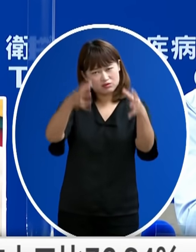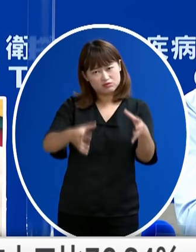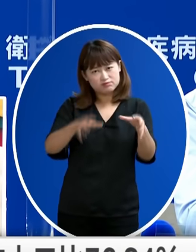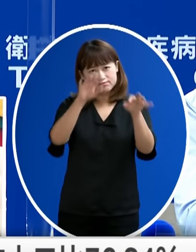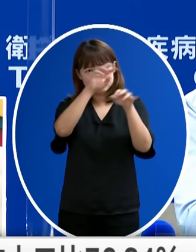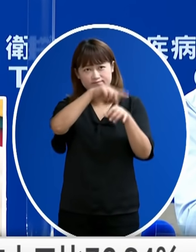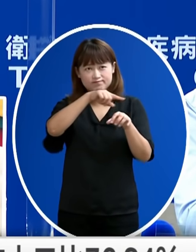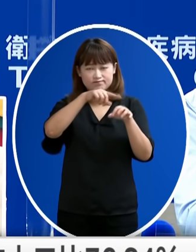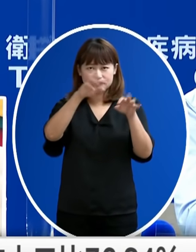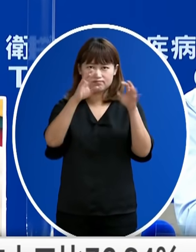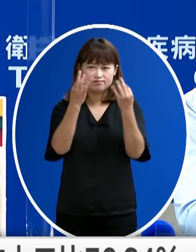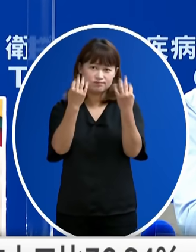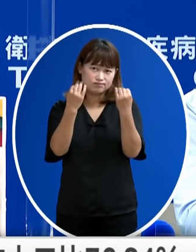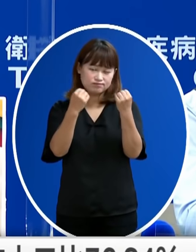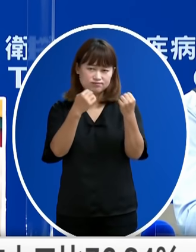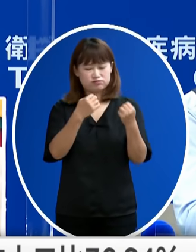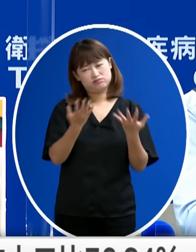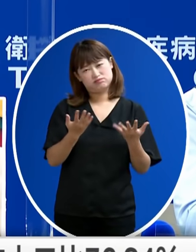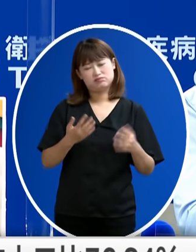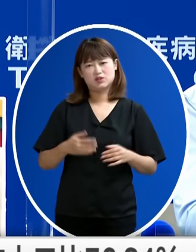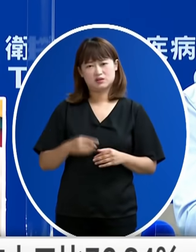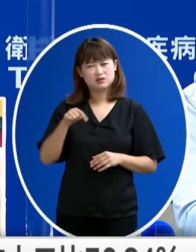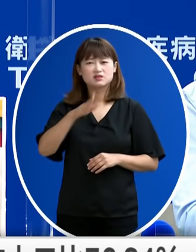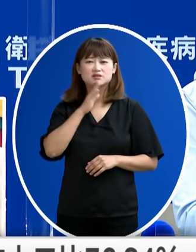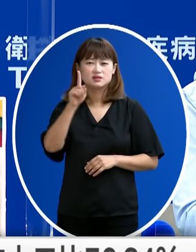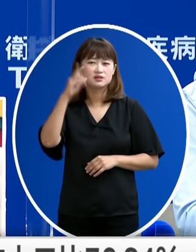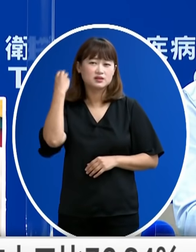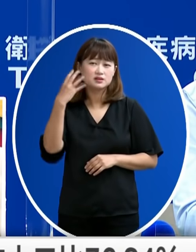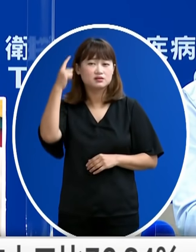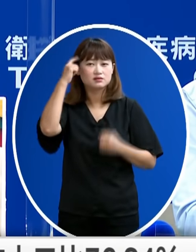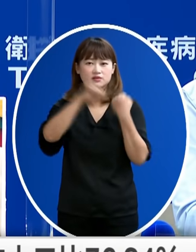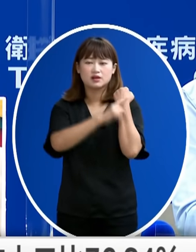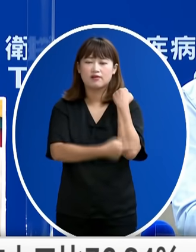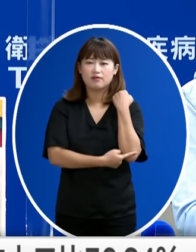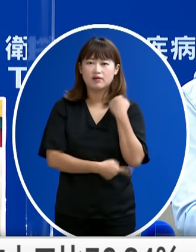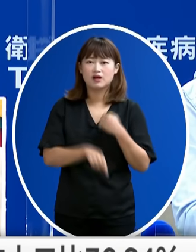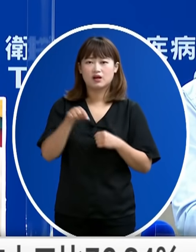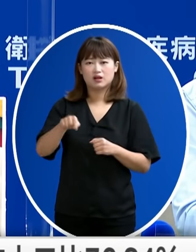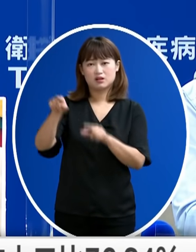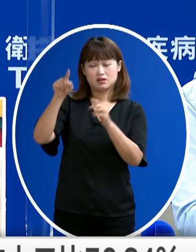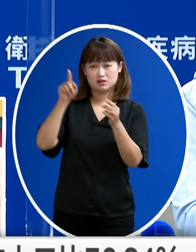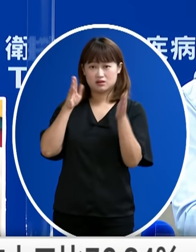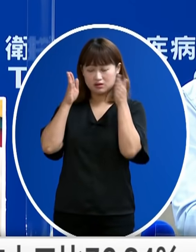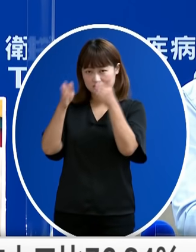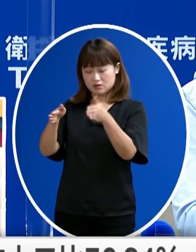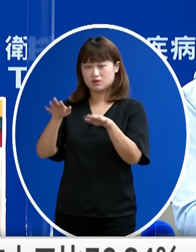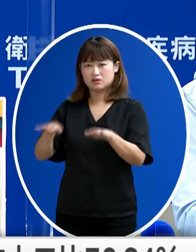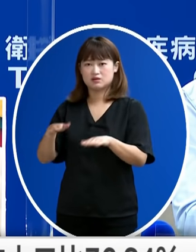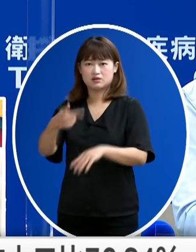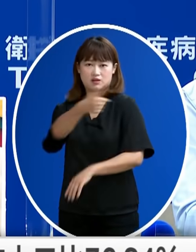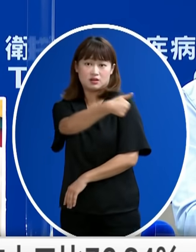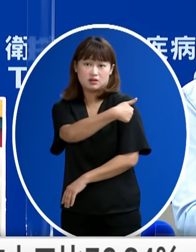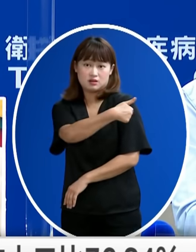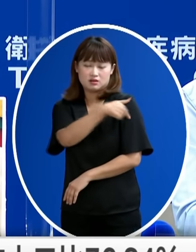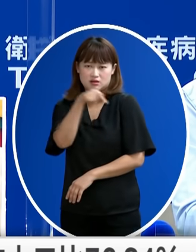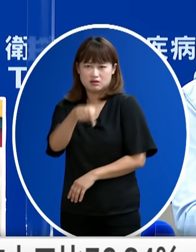那不过现在针对疫苗啊而有这种检验心电图的做法啊，并没有国家这